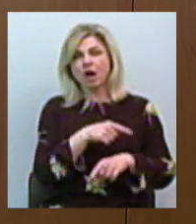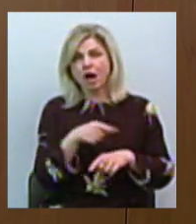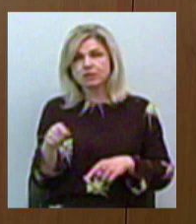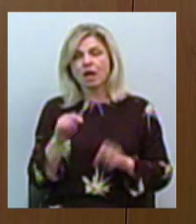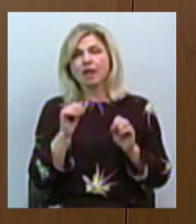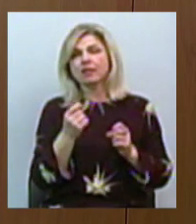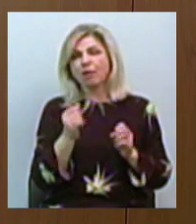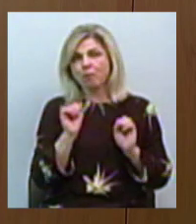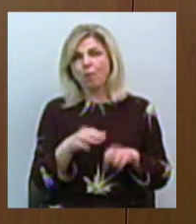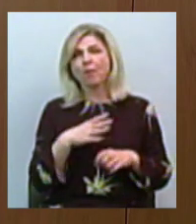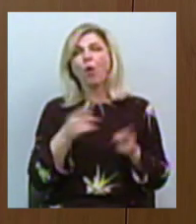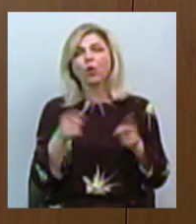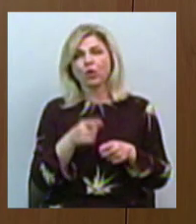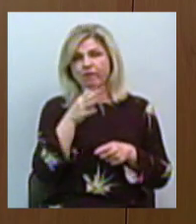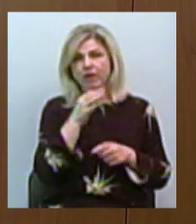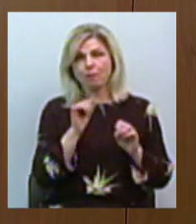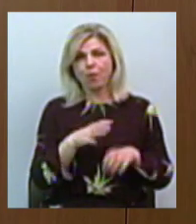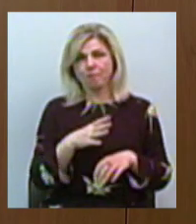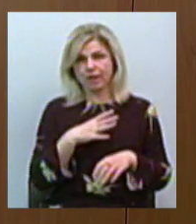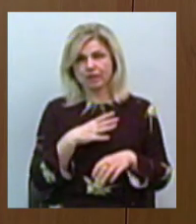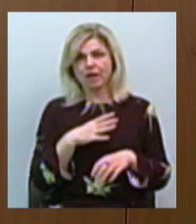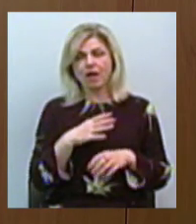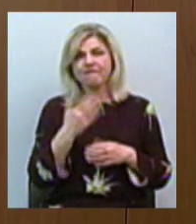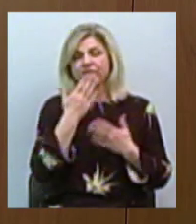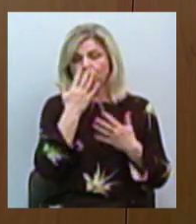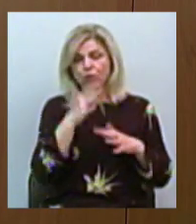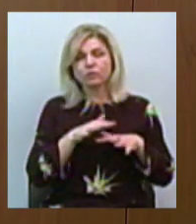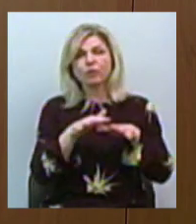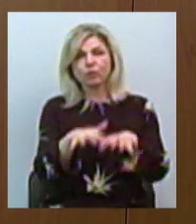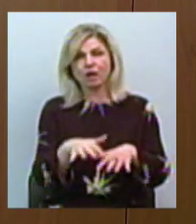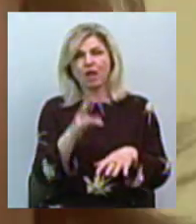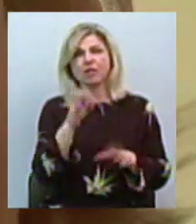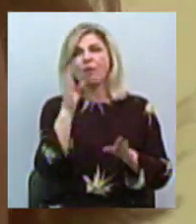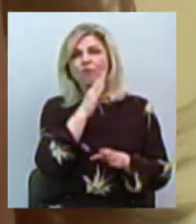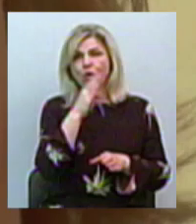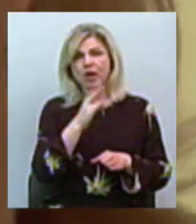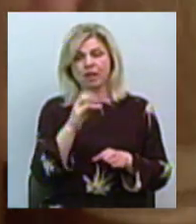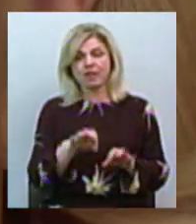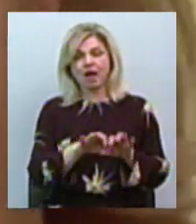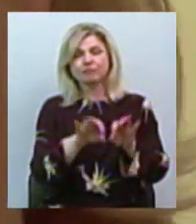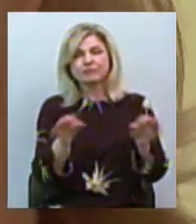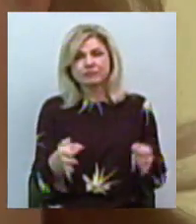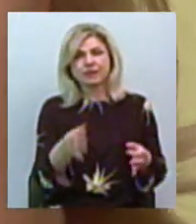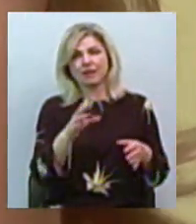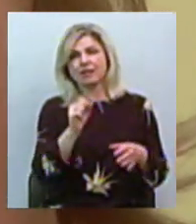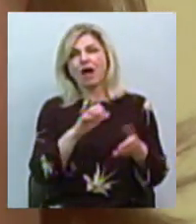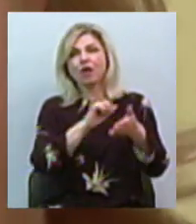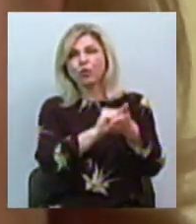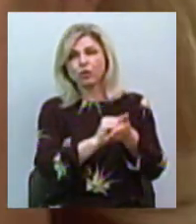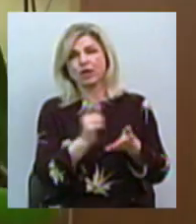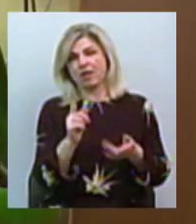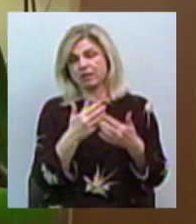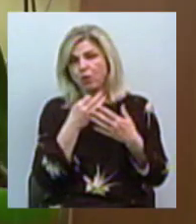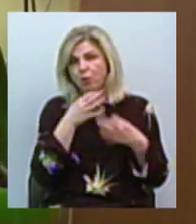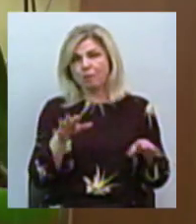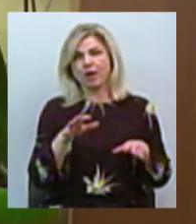може знаходитись на предметах навколишнього середовища. Це в повітрі, це на предметах. Тому на період любих вірусних інфекцій,